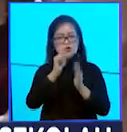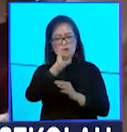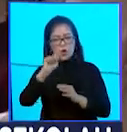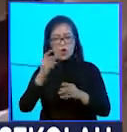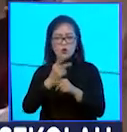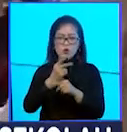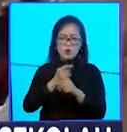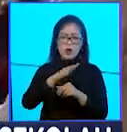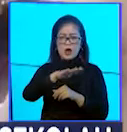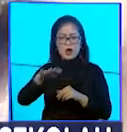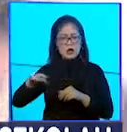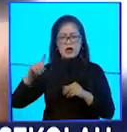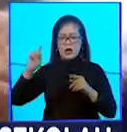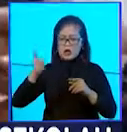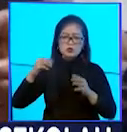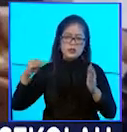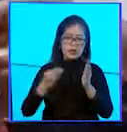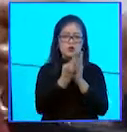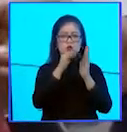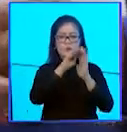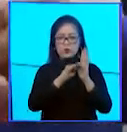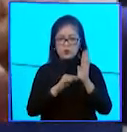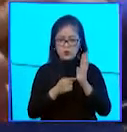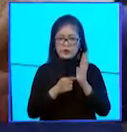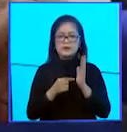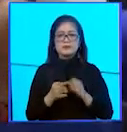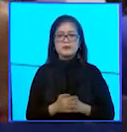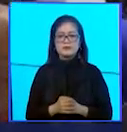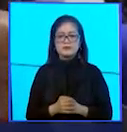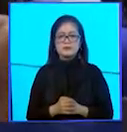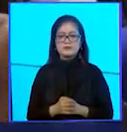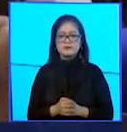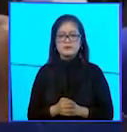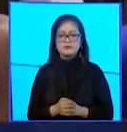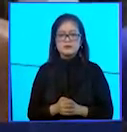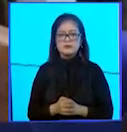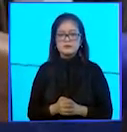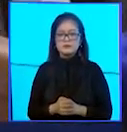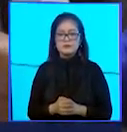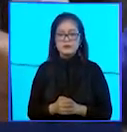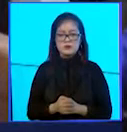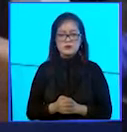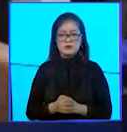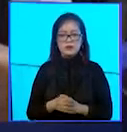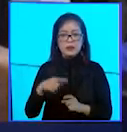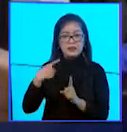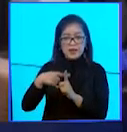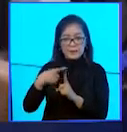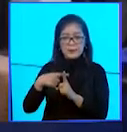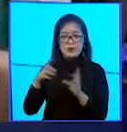menerapkan protokol kesehatan ketat. Kita akan menambah ya jumlah sekolah untuk